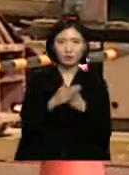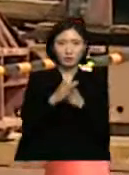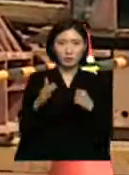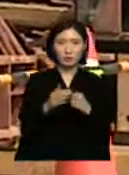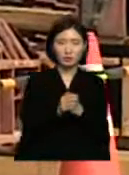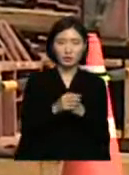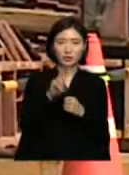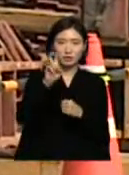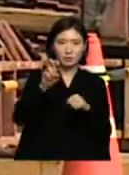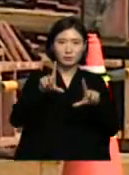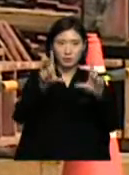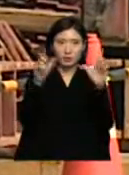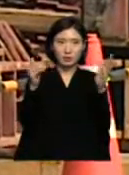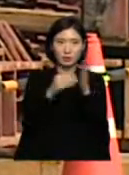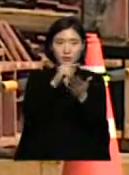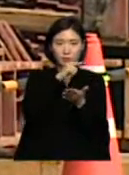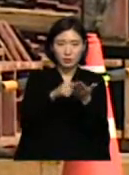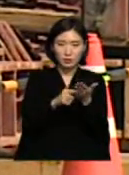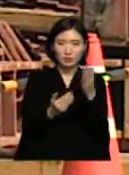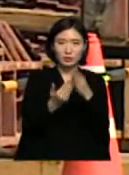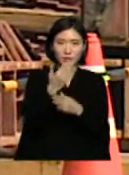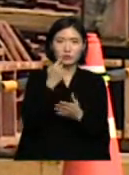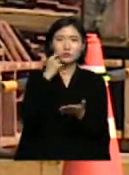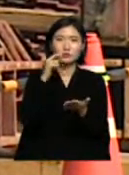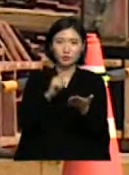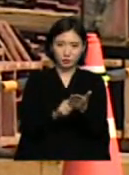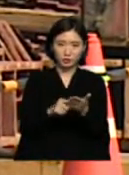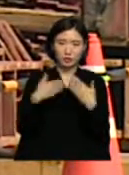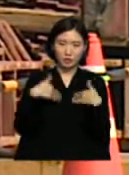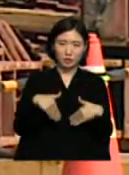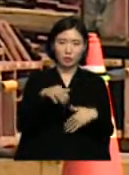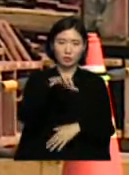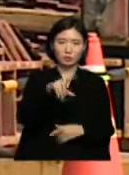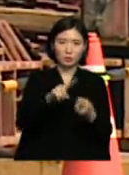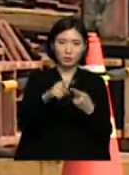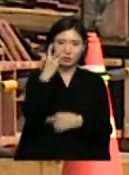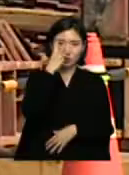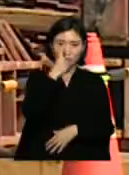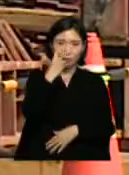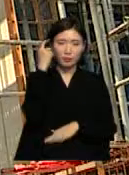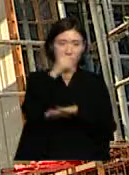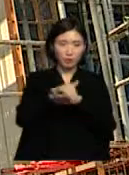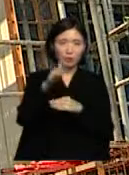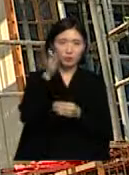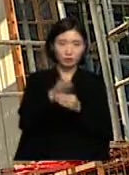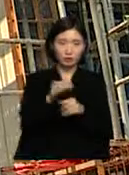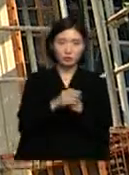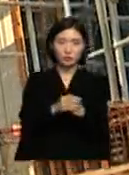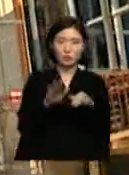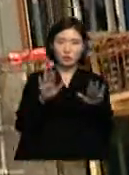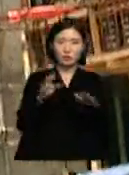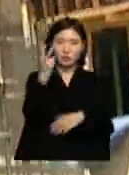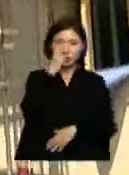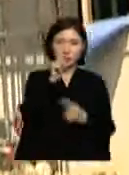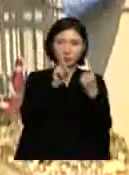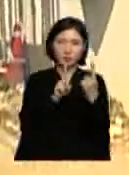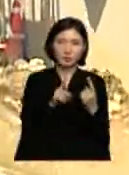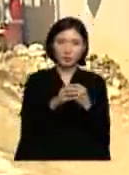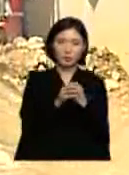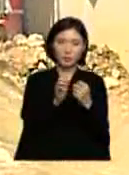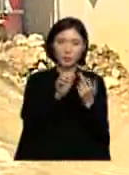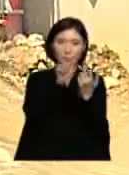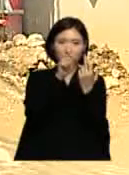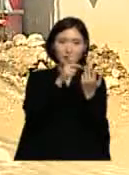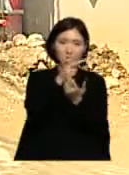구는 오는 20일까지 피해가 발생하기 쉬운 취약시설에 대해 점검에 나설 계획입니다. 이번 점검 대상은 산사태가